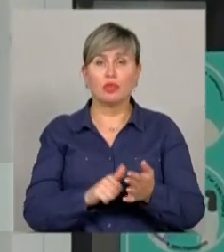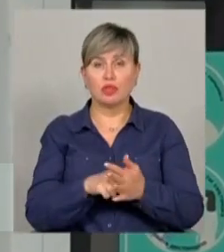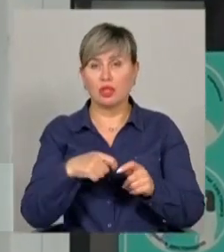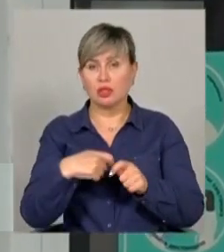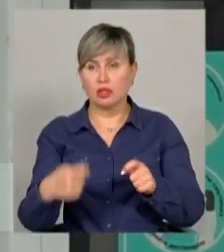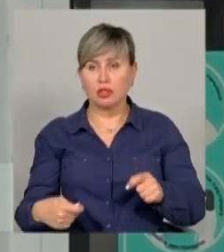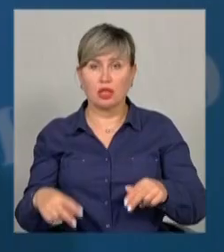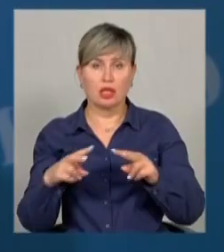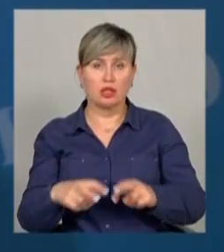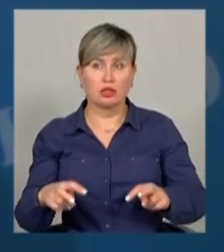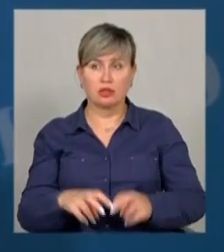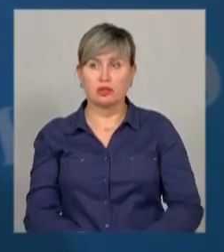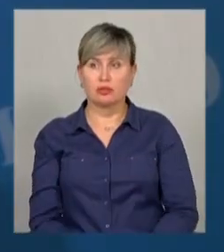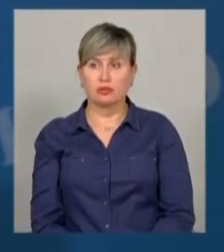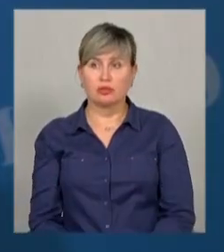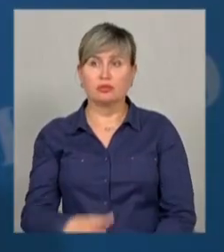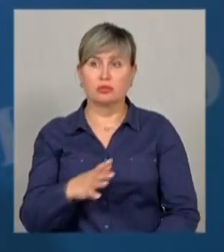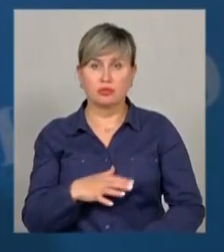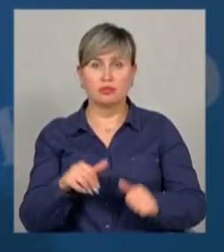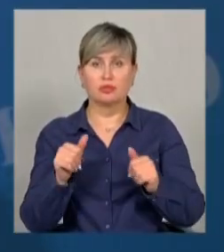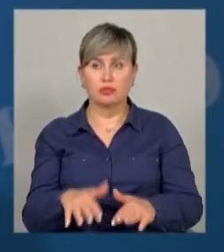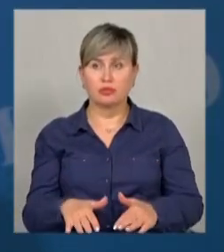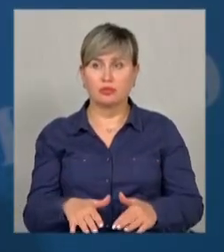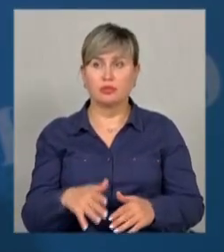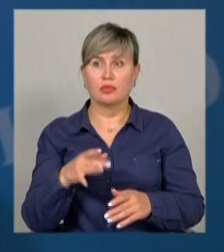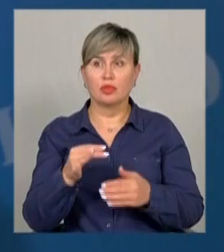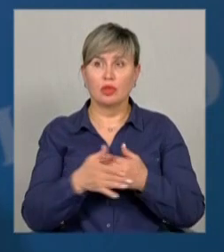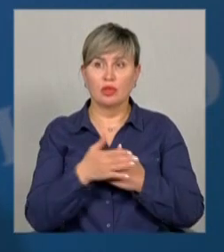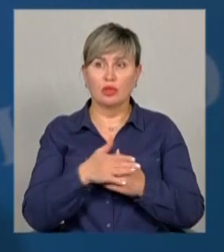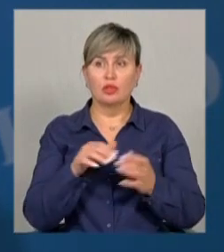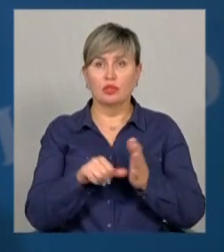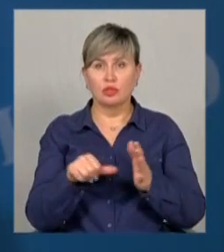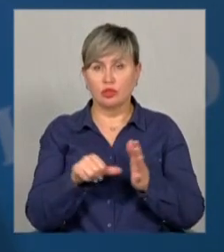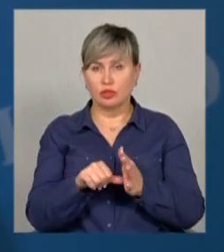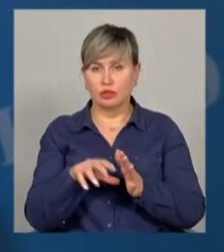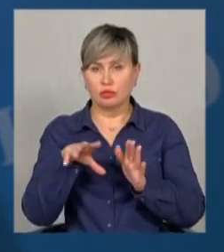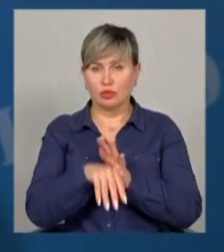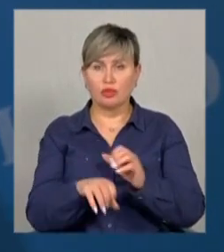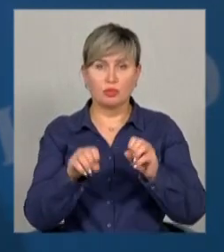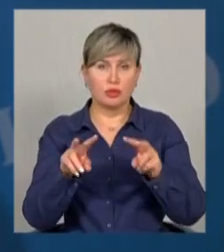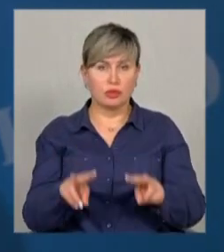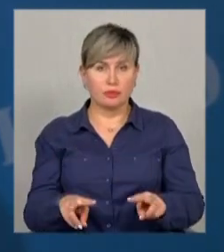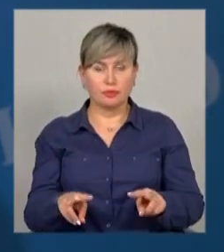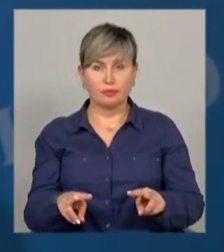затягивания расследования. Было вынесено ходатайство о привлечении 6 профильных специалистов,